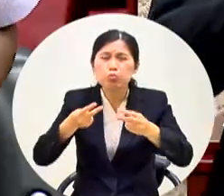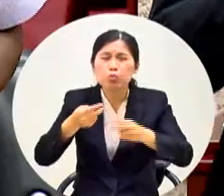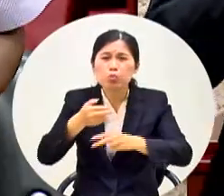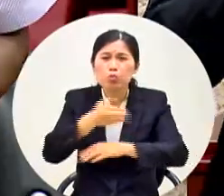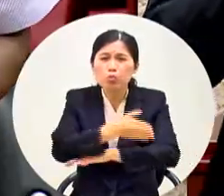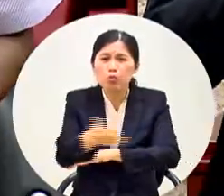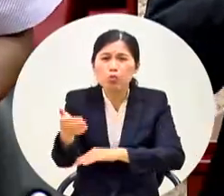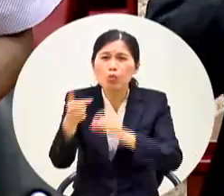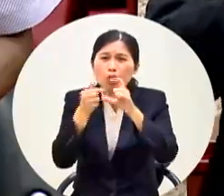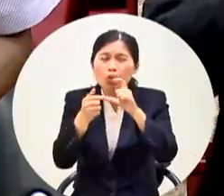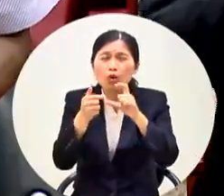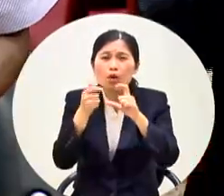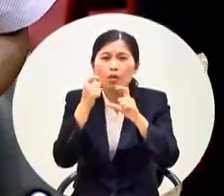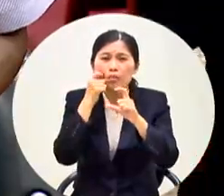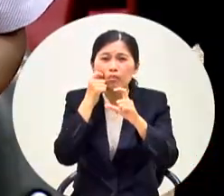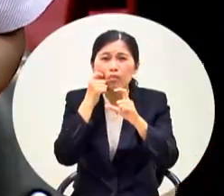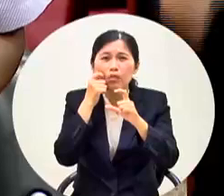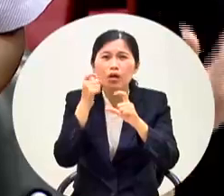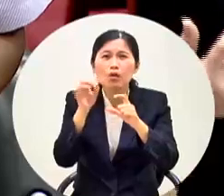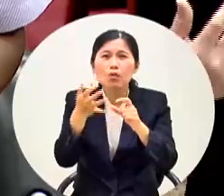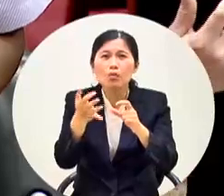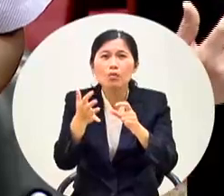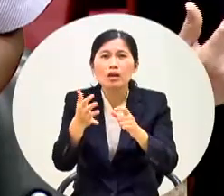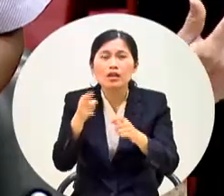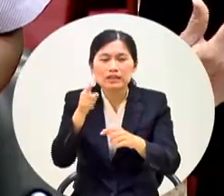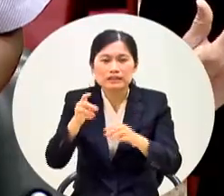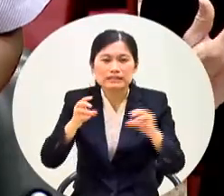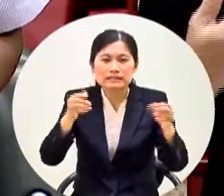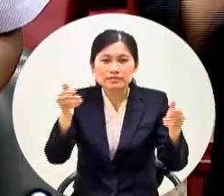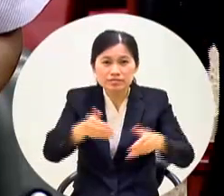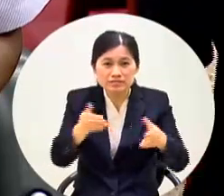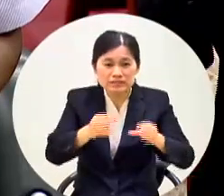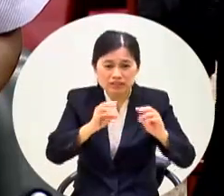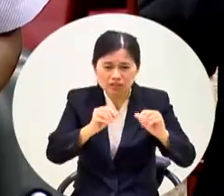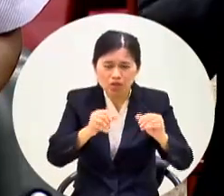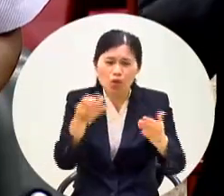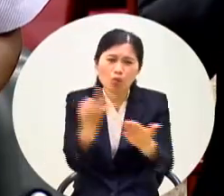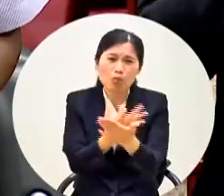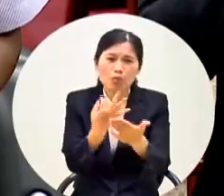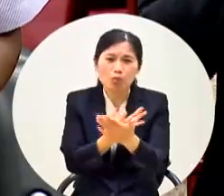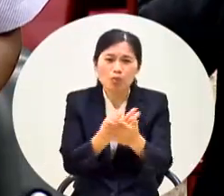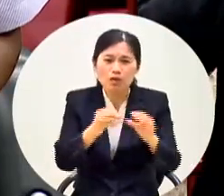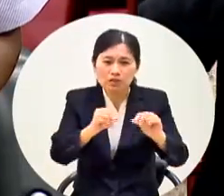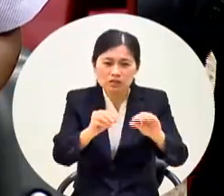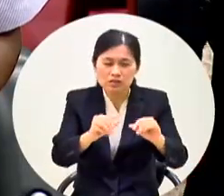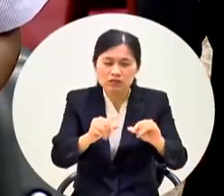因为跟议员报告，因为他的那个建地不足啊，建地不足啊，